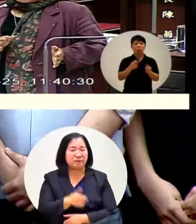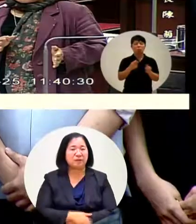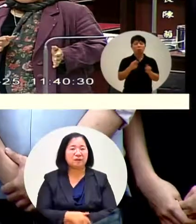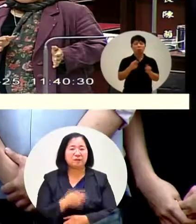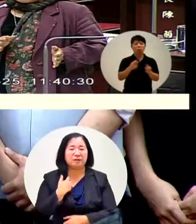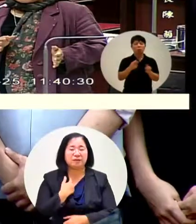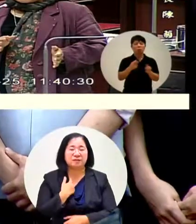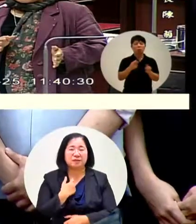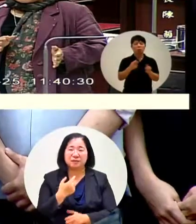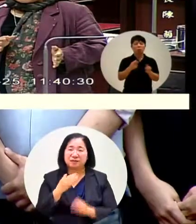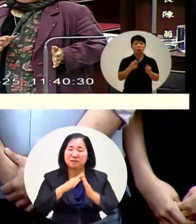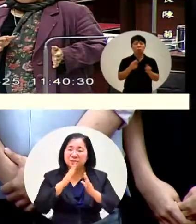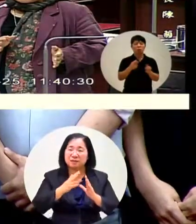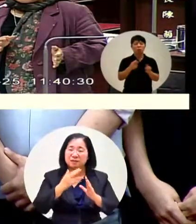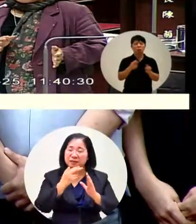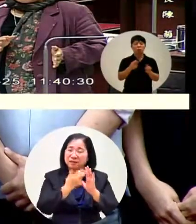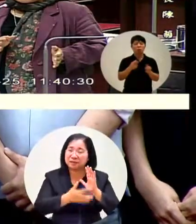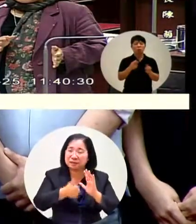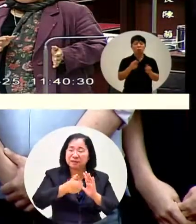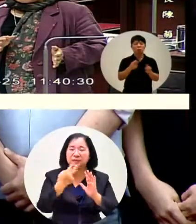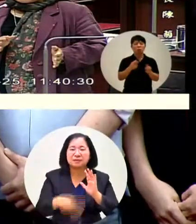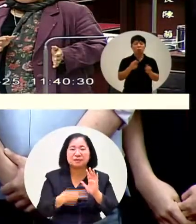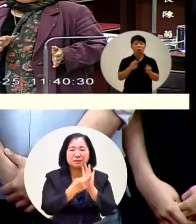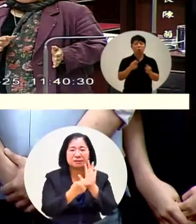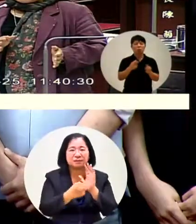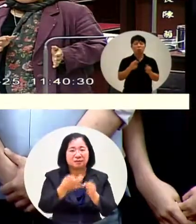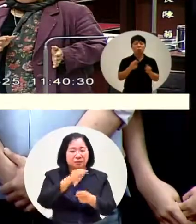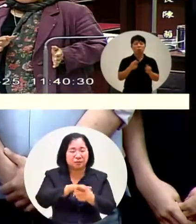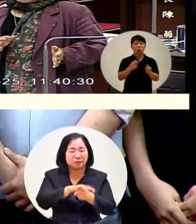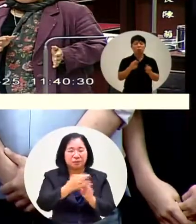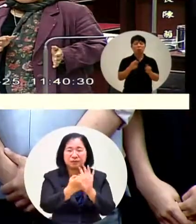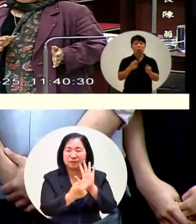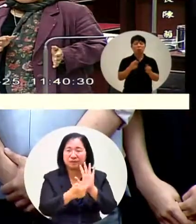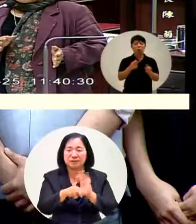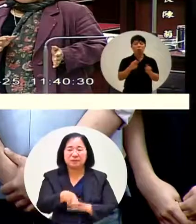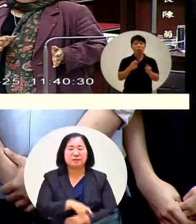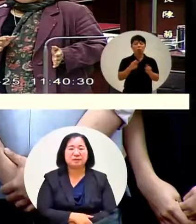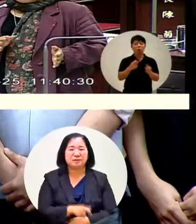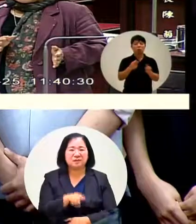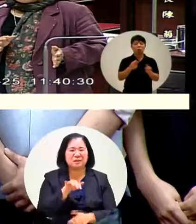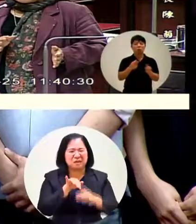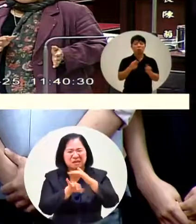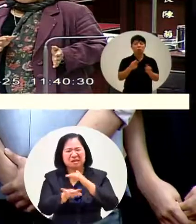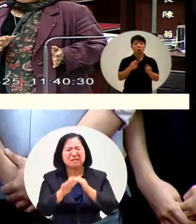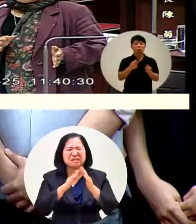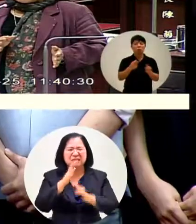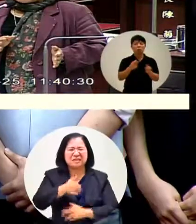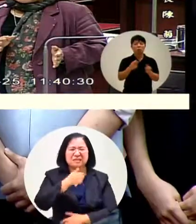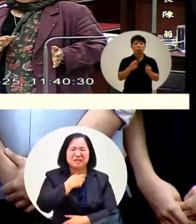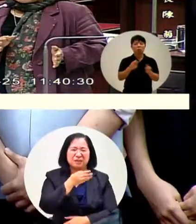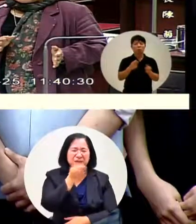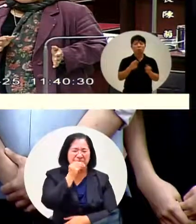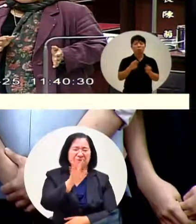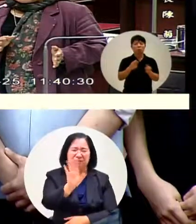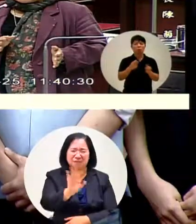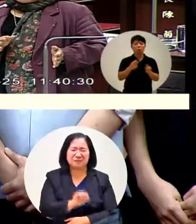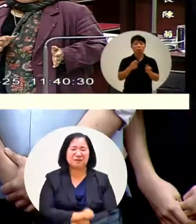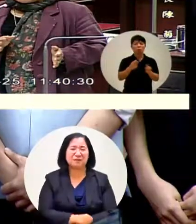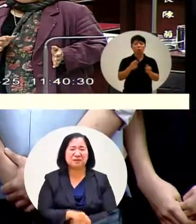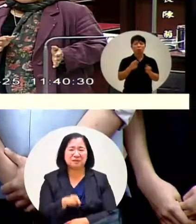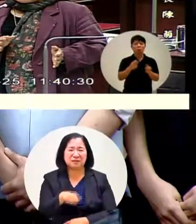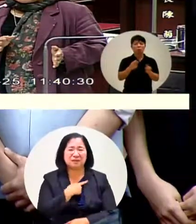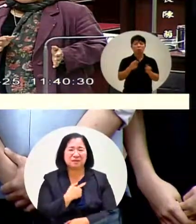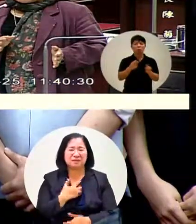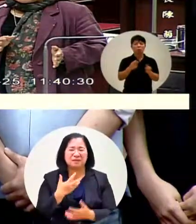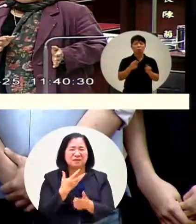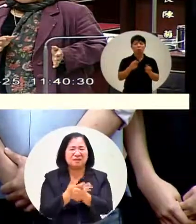局，我们讲市政府他们有一些分工的专责，所以让我们的部门的局长来回答是最精确的，然后之后我